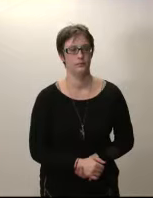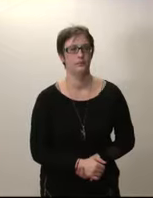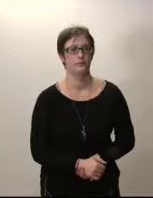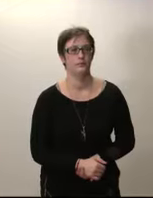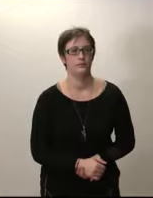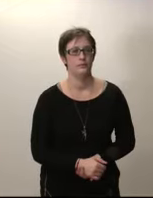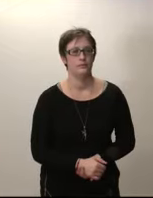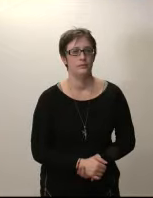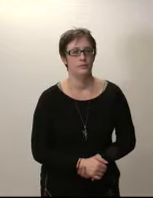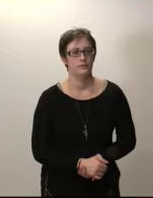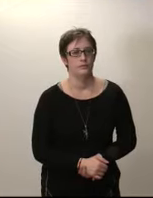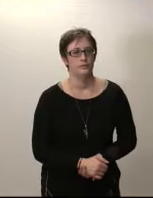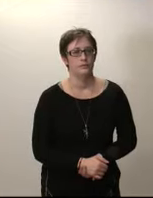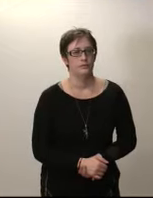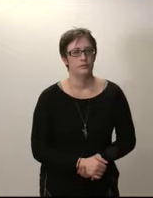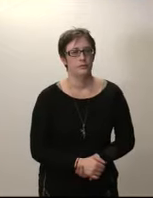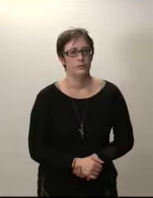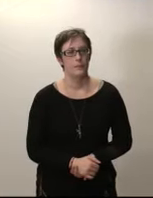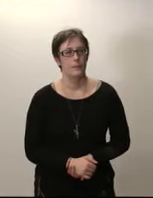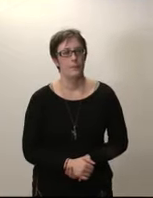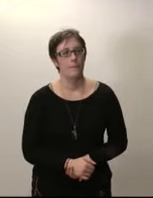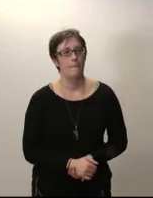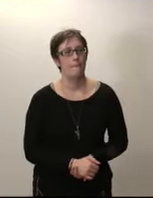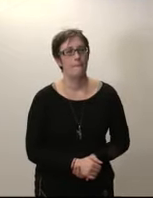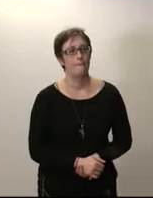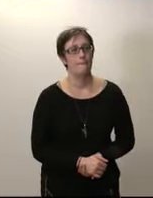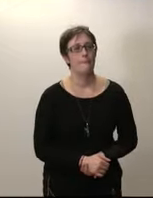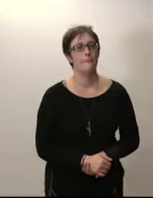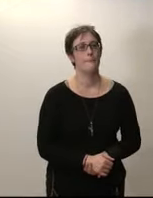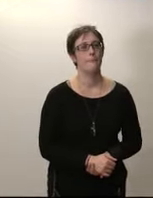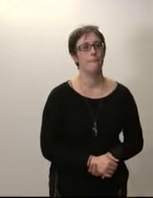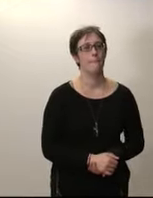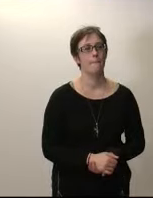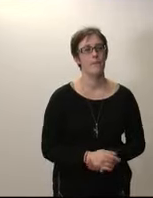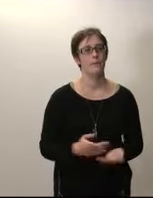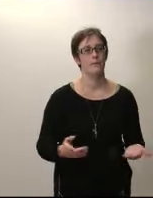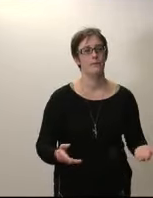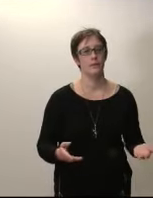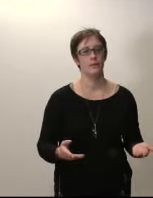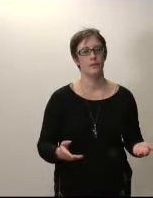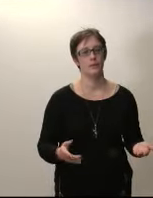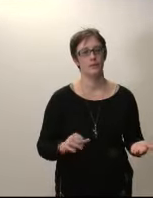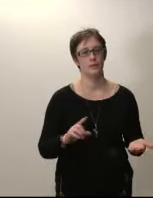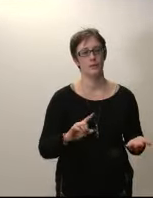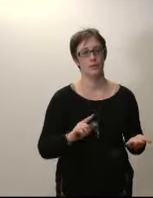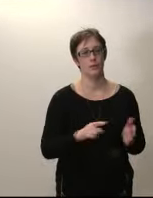donner. Voilà, votre point suivant, monsieur Dollaire, concernait la TEOM. Vous avez